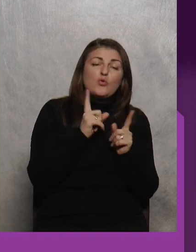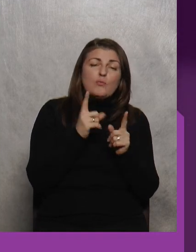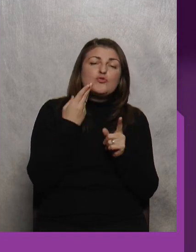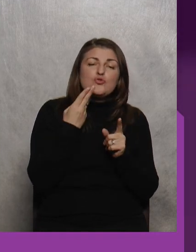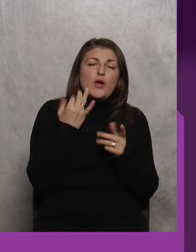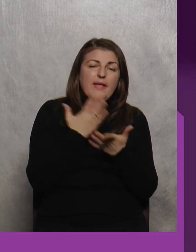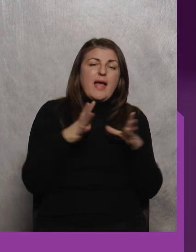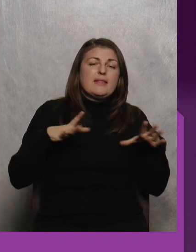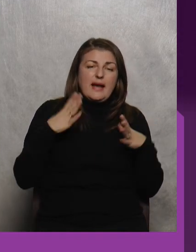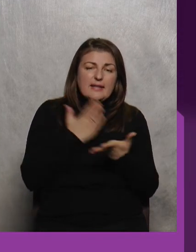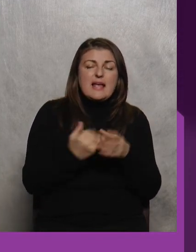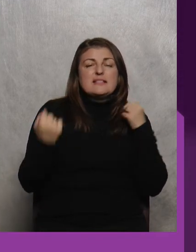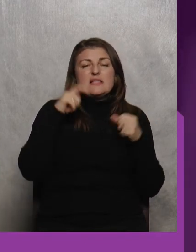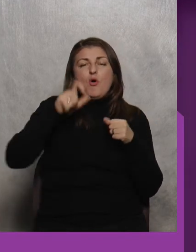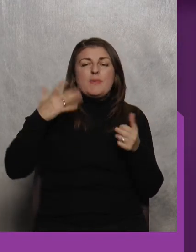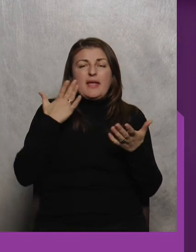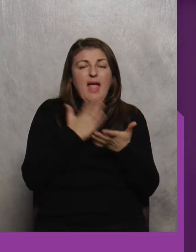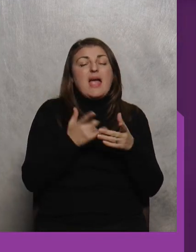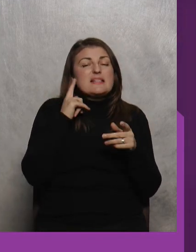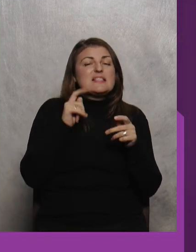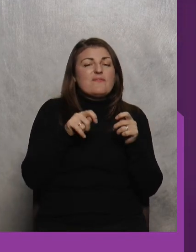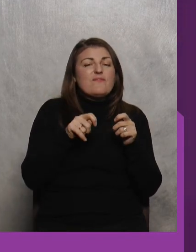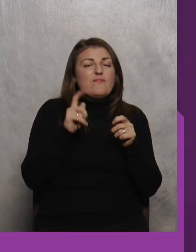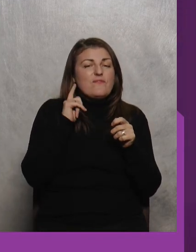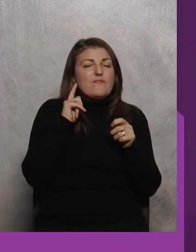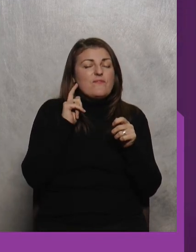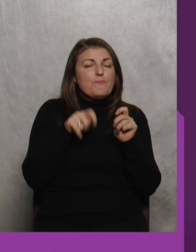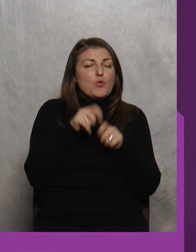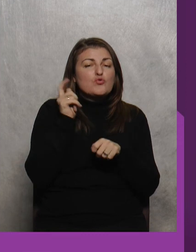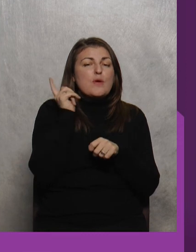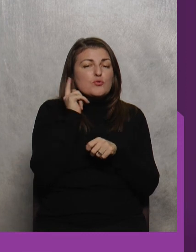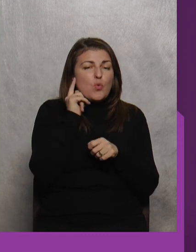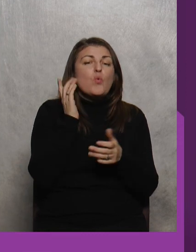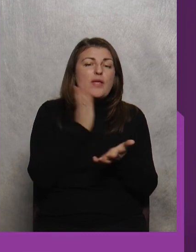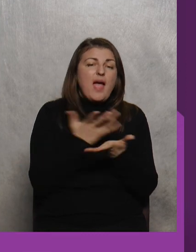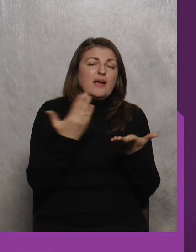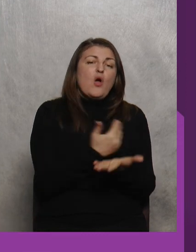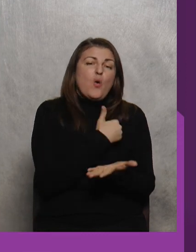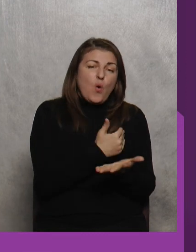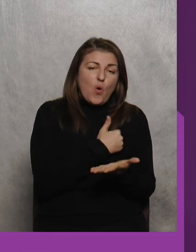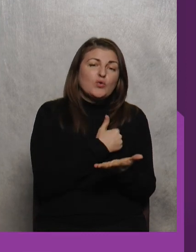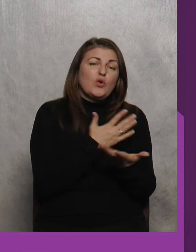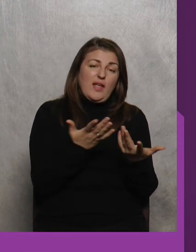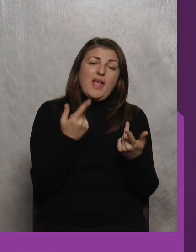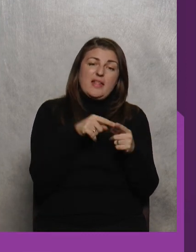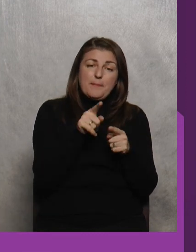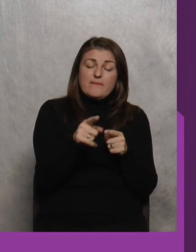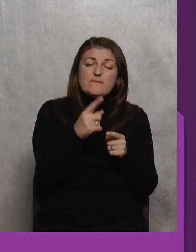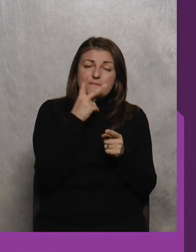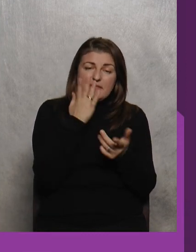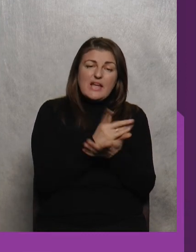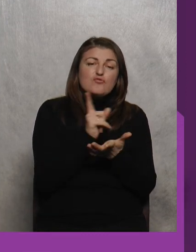домовимося. Тому що є тренери, є спортсмени, які вже з вадами... з порушенням слуху, які хочуть боротися і тим більше і вам є, що